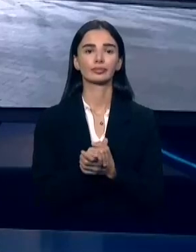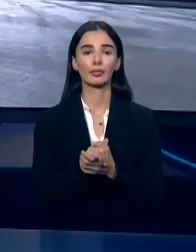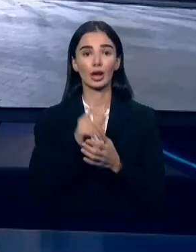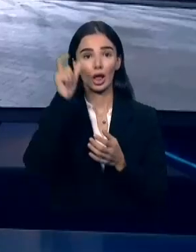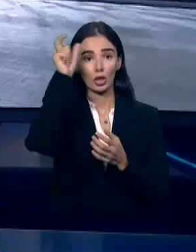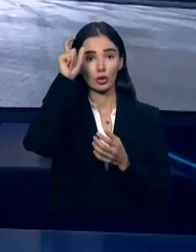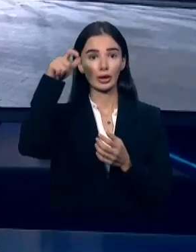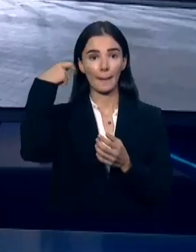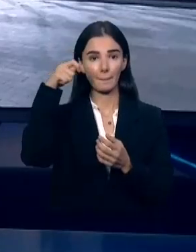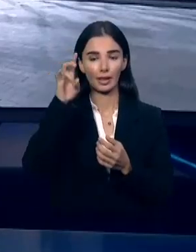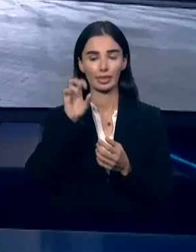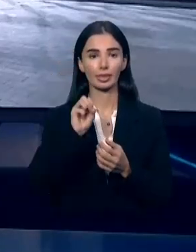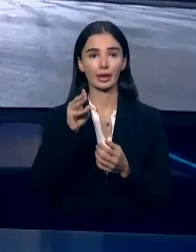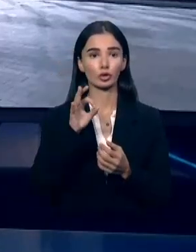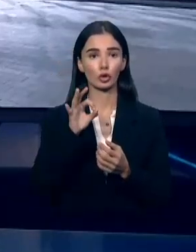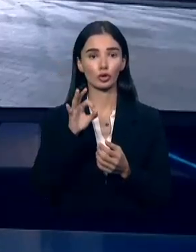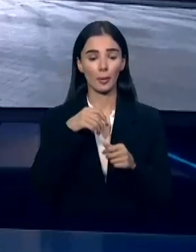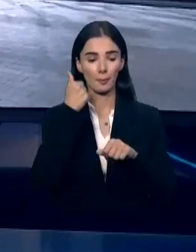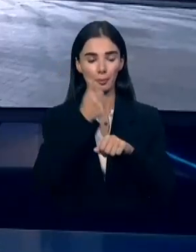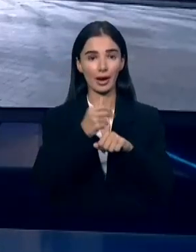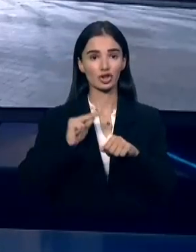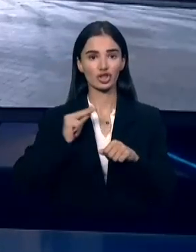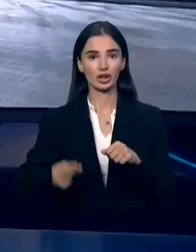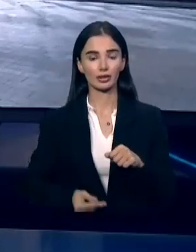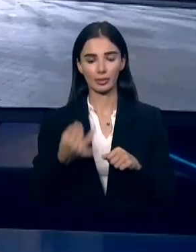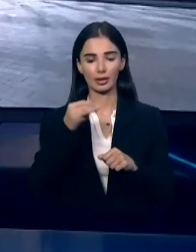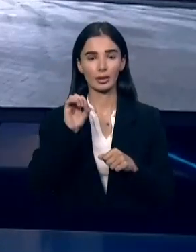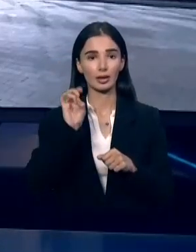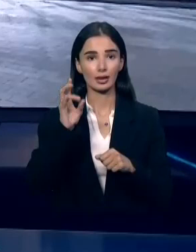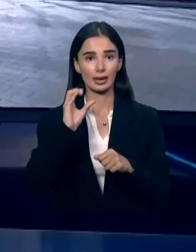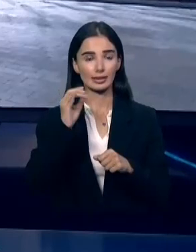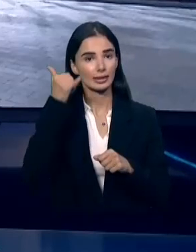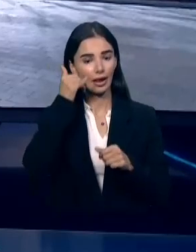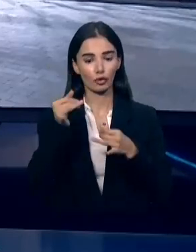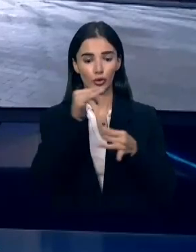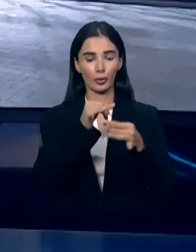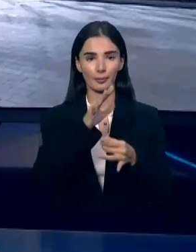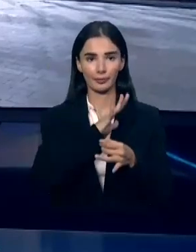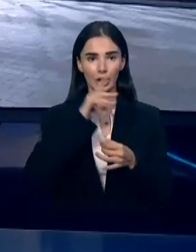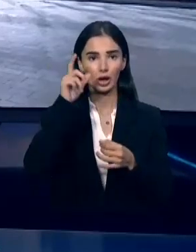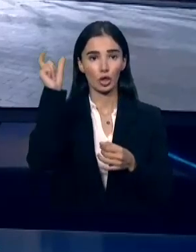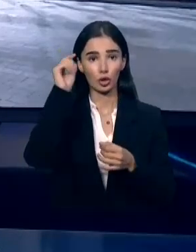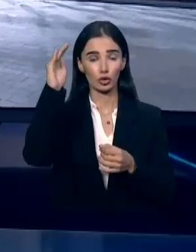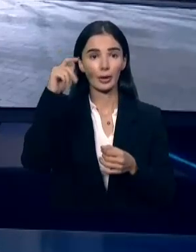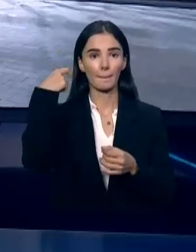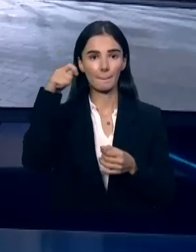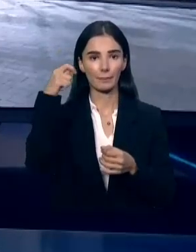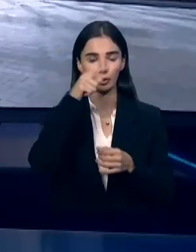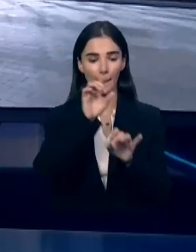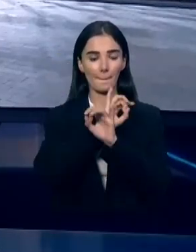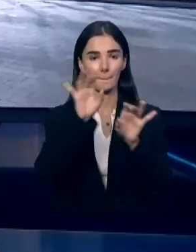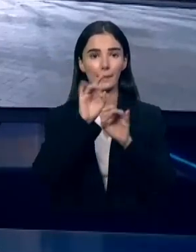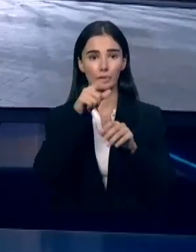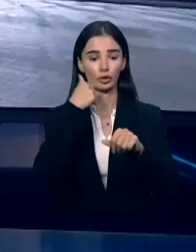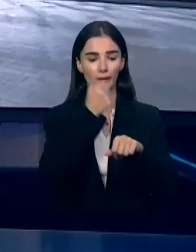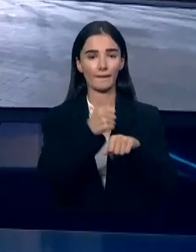Türkiye Prezidenti Recep Tayyip Erdoğan'la NATO'nun başkatibi Jens Stoltenberg arasında telefon danışığı olub. Türkiye Prezidentinin mətbuat xidmətindən bildirilib